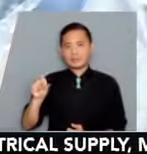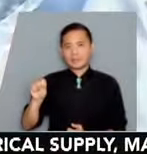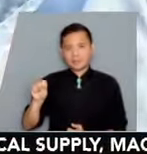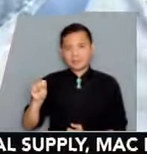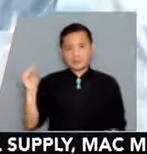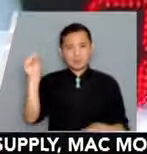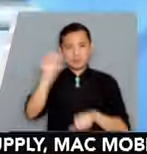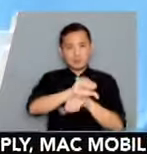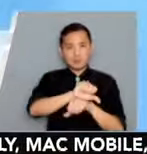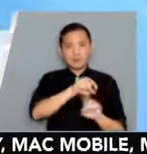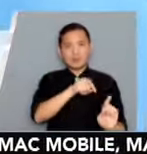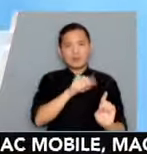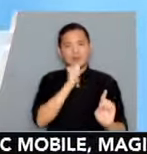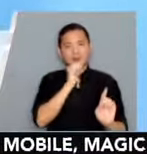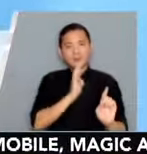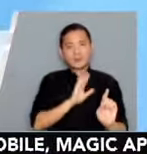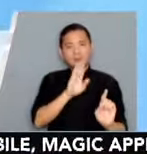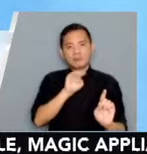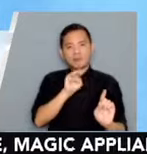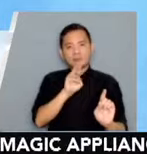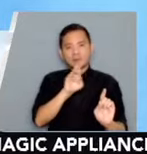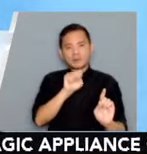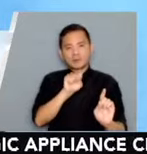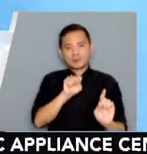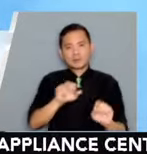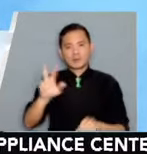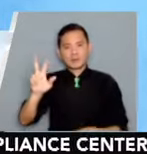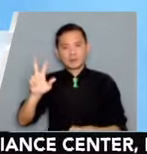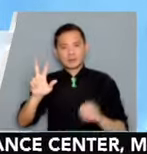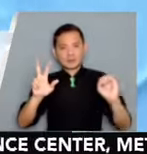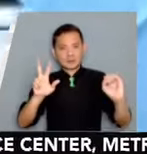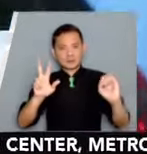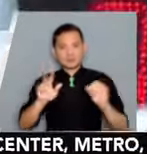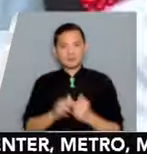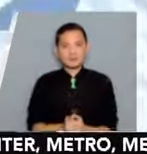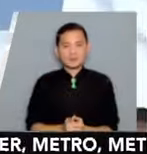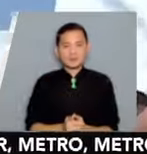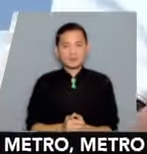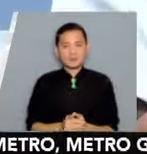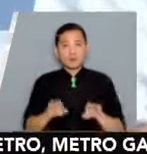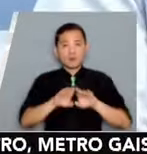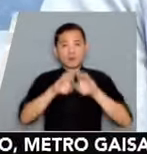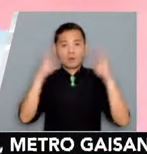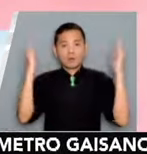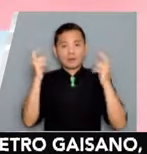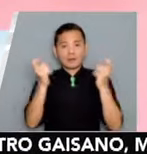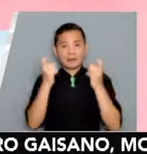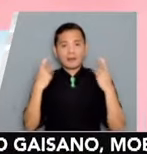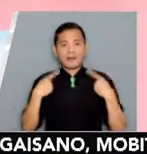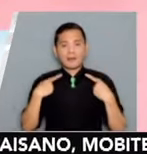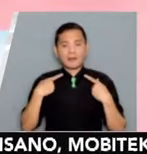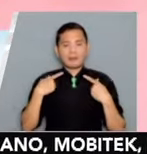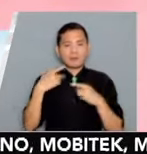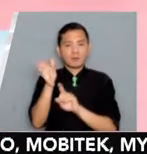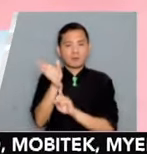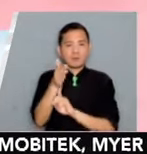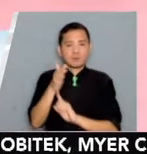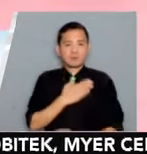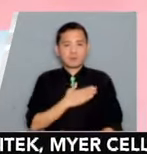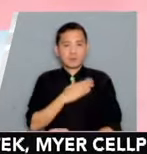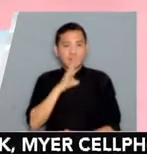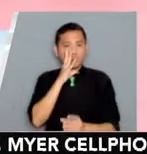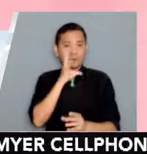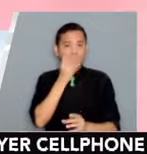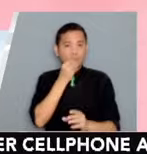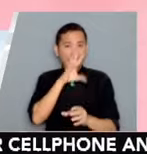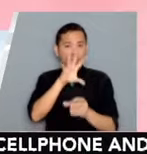Bombers sa kaparehong score. Nasa opening ceremony kahapon sa Senior Vice President at Head ng GMA Integrated News, Regional